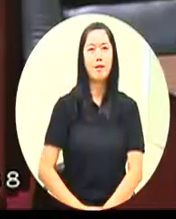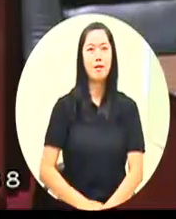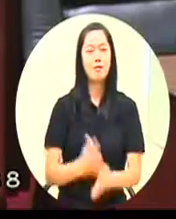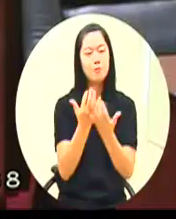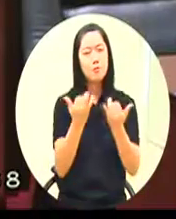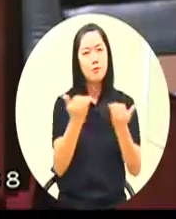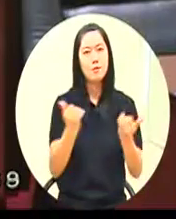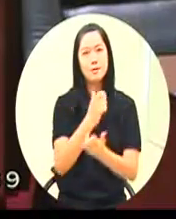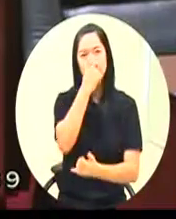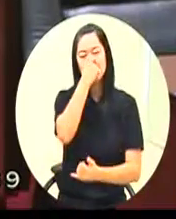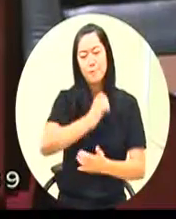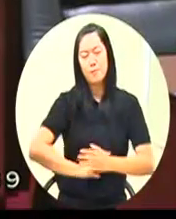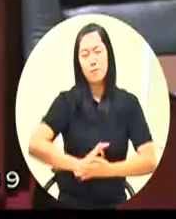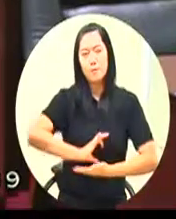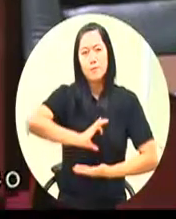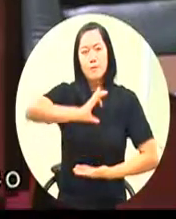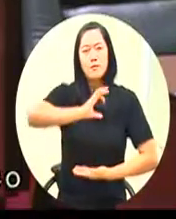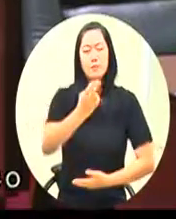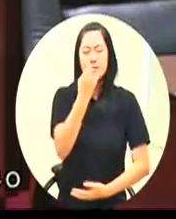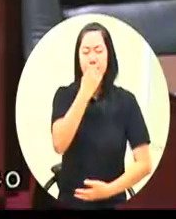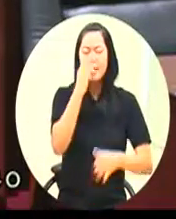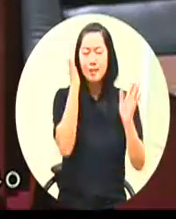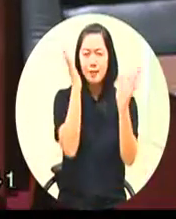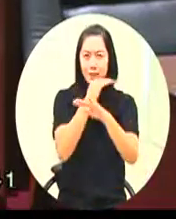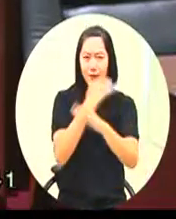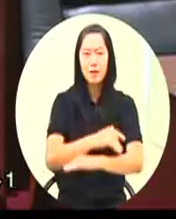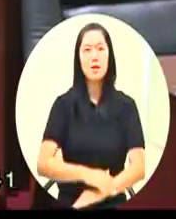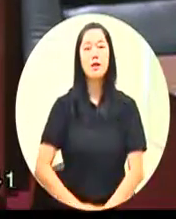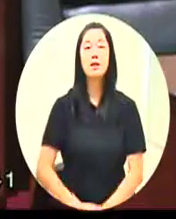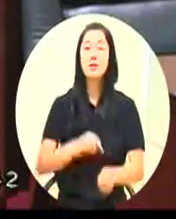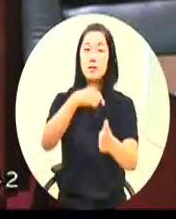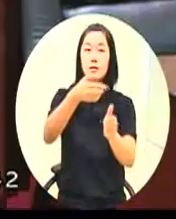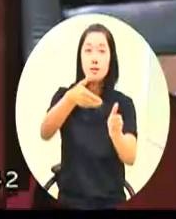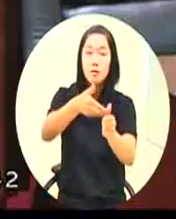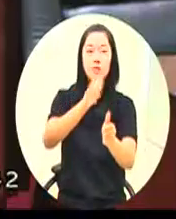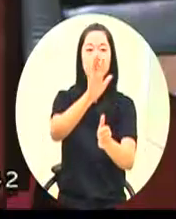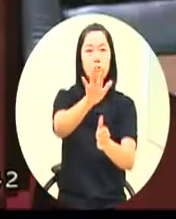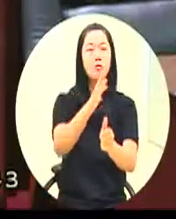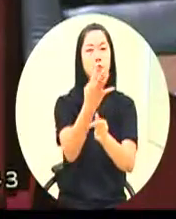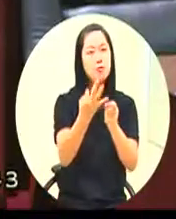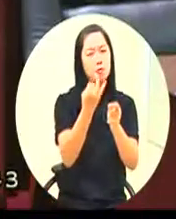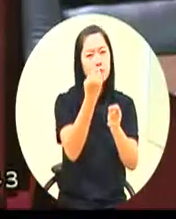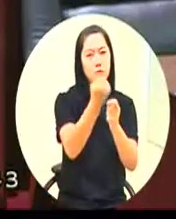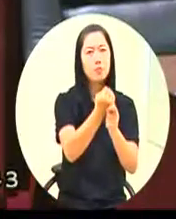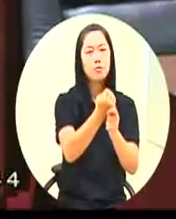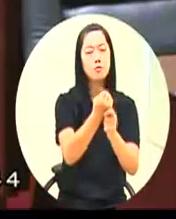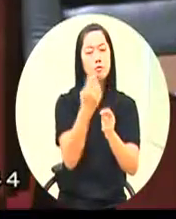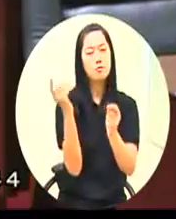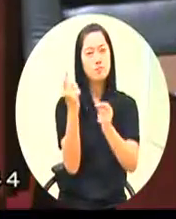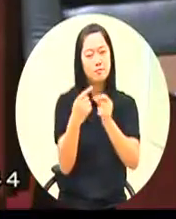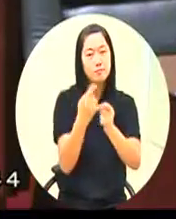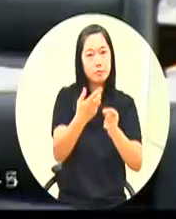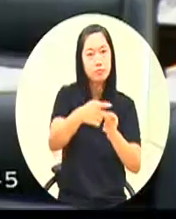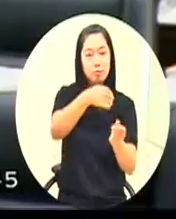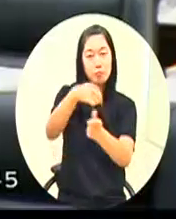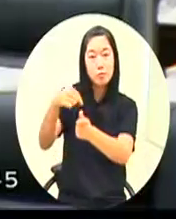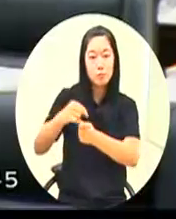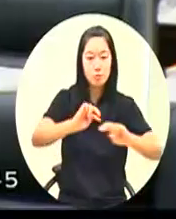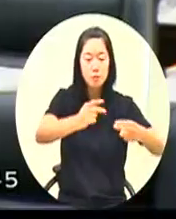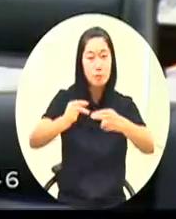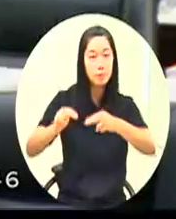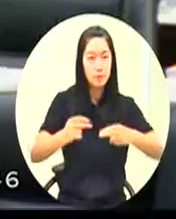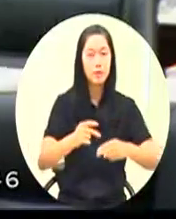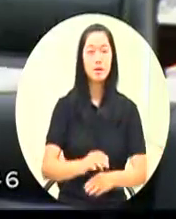厕所，恶臭。那么教育局这边分了好几年，都有逐步在改善，这是好事，因为这个总是要让学童有一